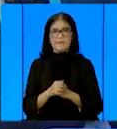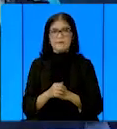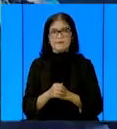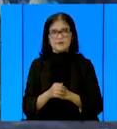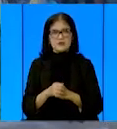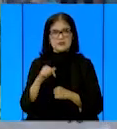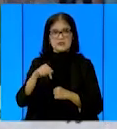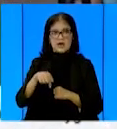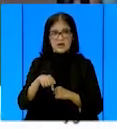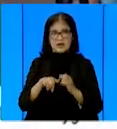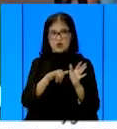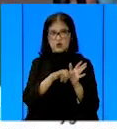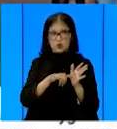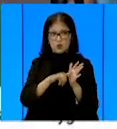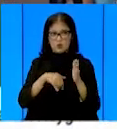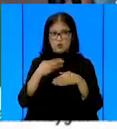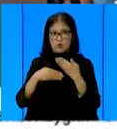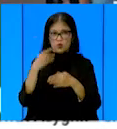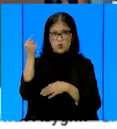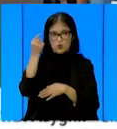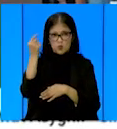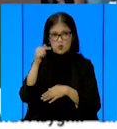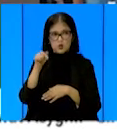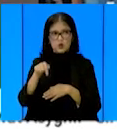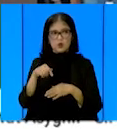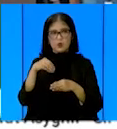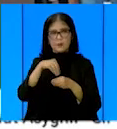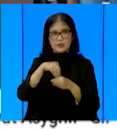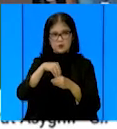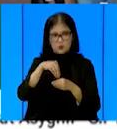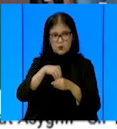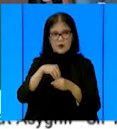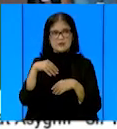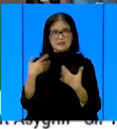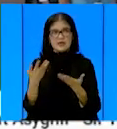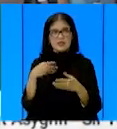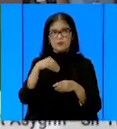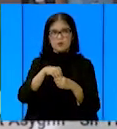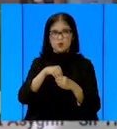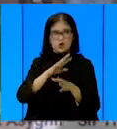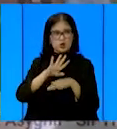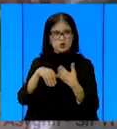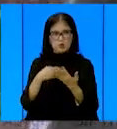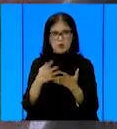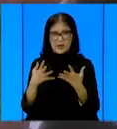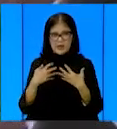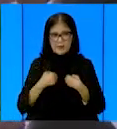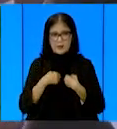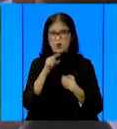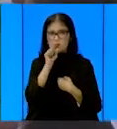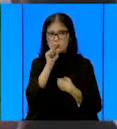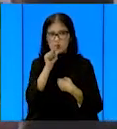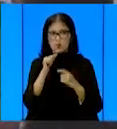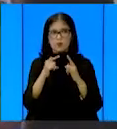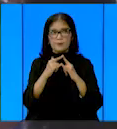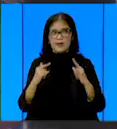Saat ini akun YouTube yang ia kelola terus mendapatkan penghasilan. Tri Adinata menyumbangkan seluruh uang yang ia dapatkan ke panti-panti